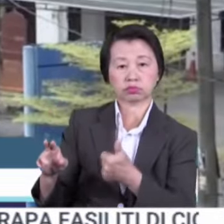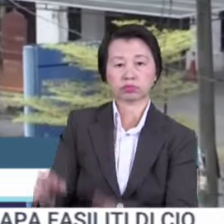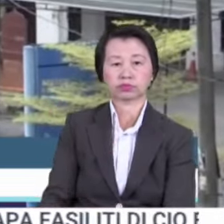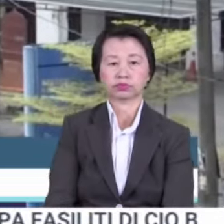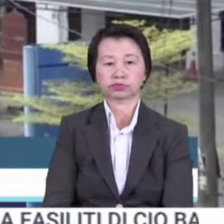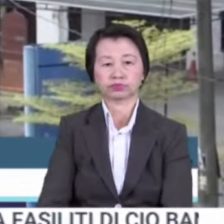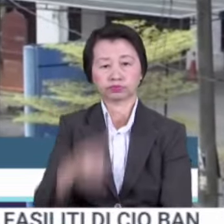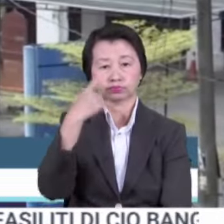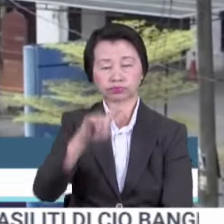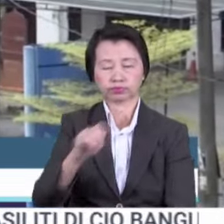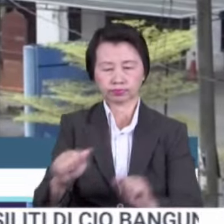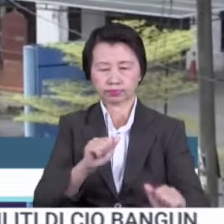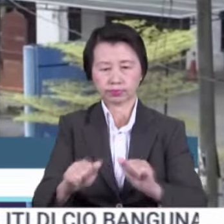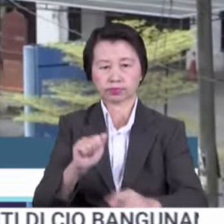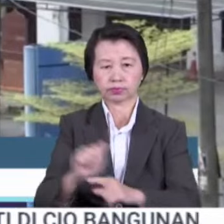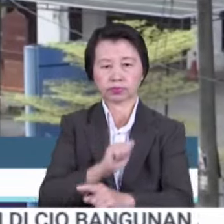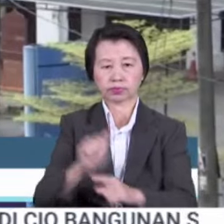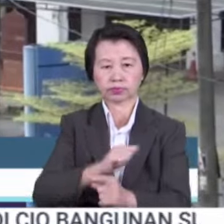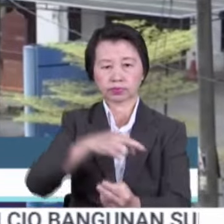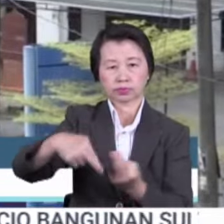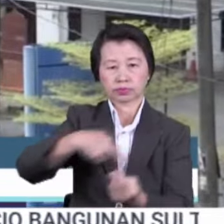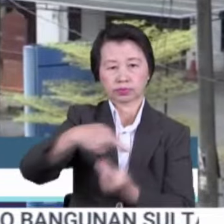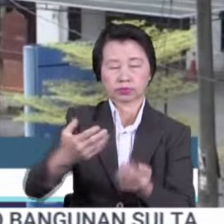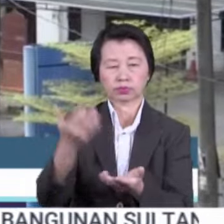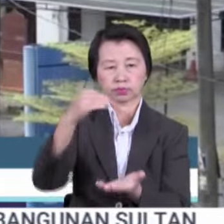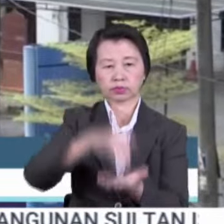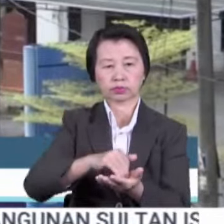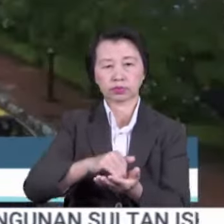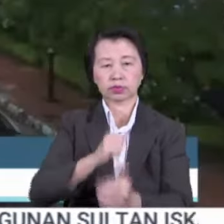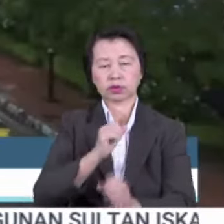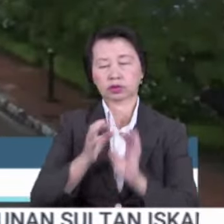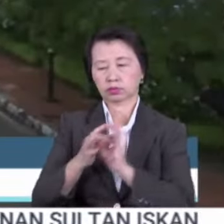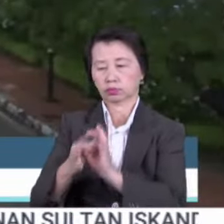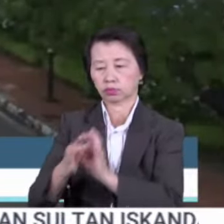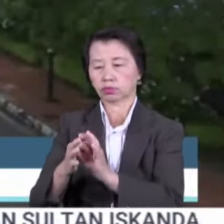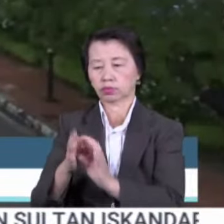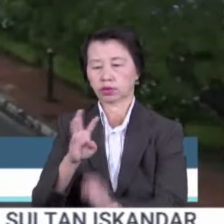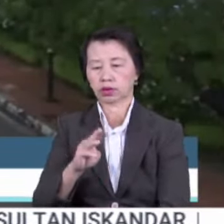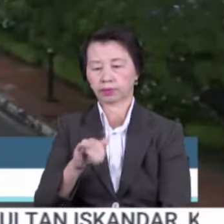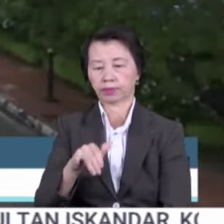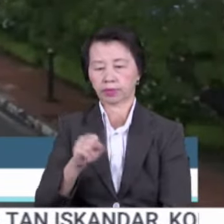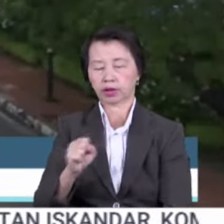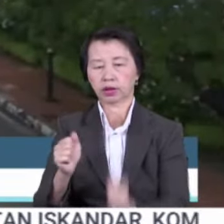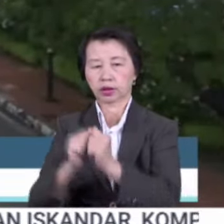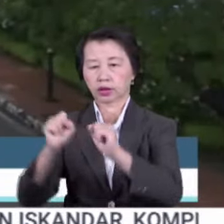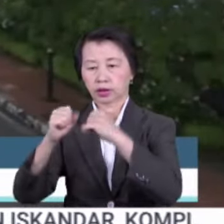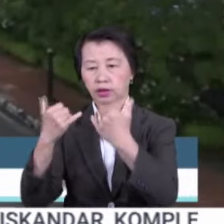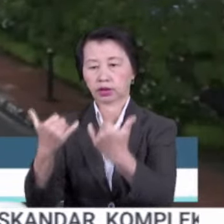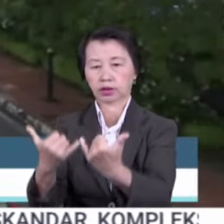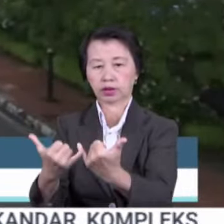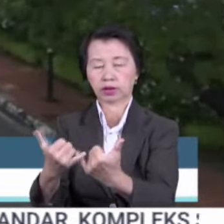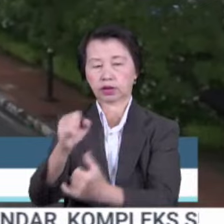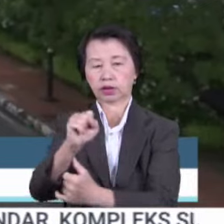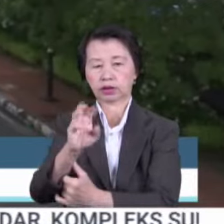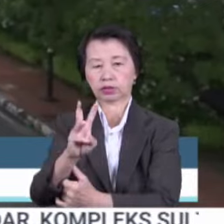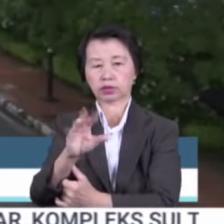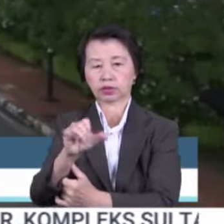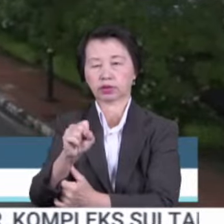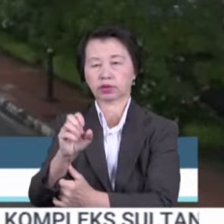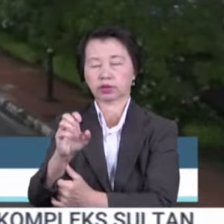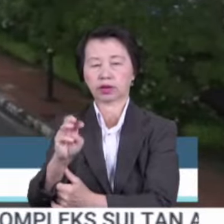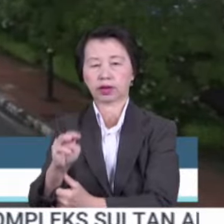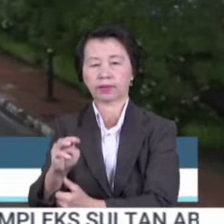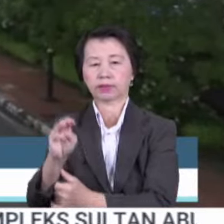bagi bepergian Amalan kita semula pula kerjasama dijalin MBS dengan Syarikat konsesi SD